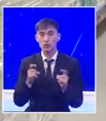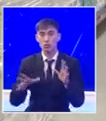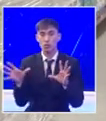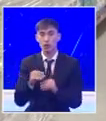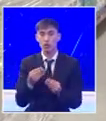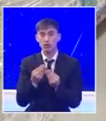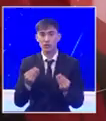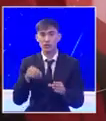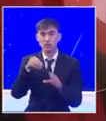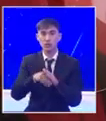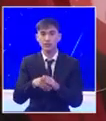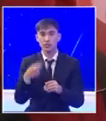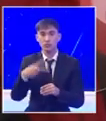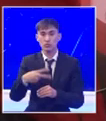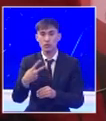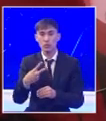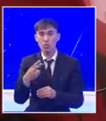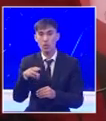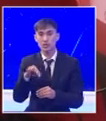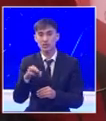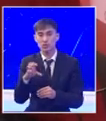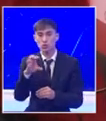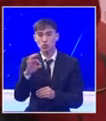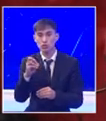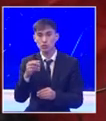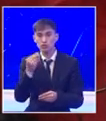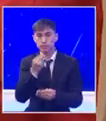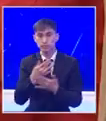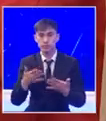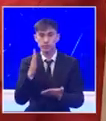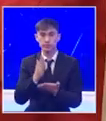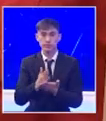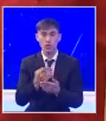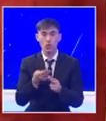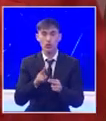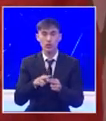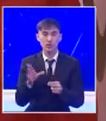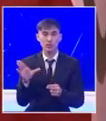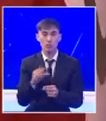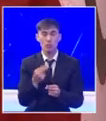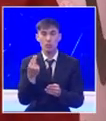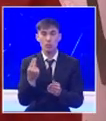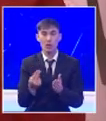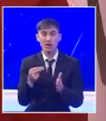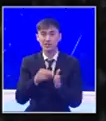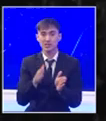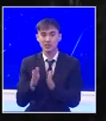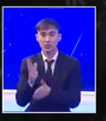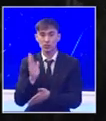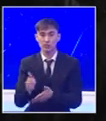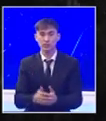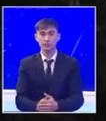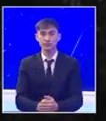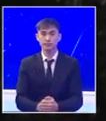барлық тауарларының ішінде 20 позиция әлеуметтік маңызы бар өнім мәртебесіне ие. Олардың бағасы реттеліп отырады.